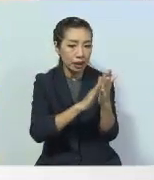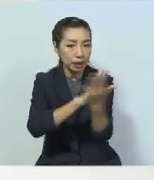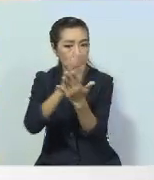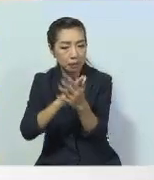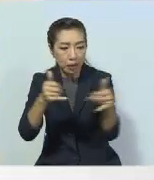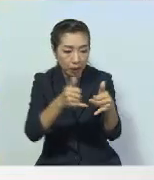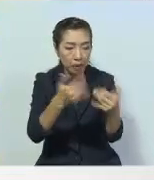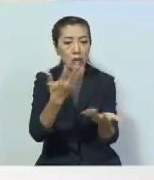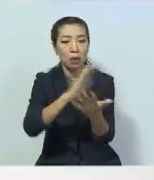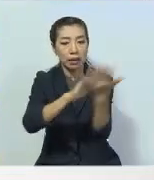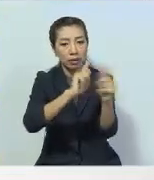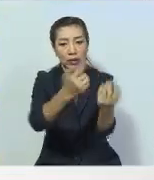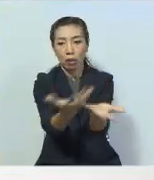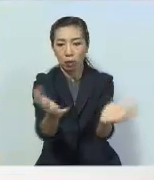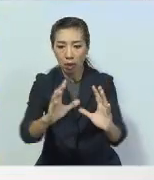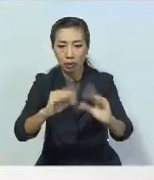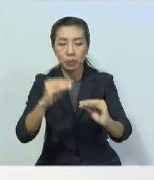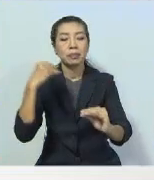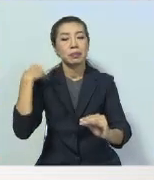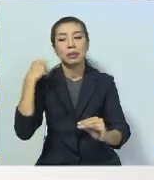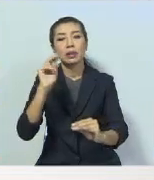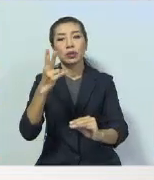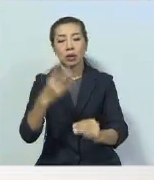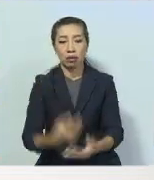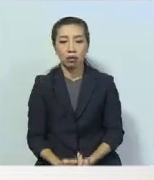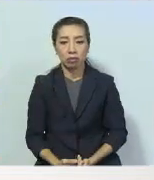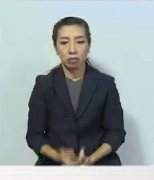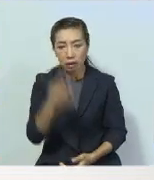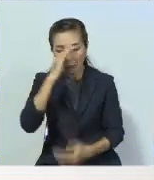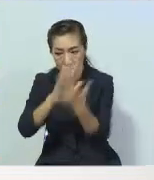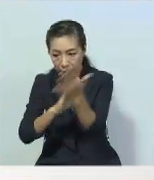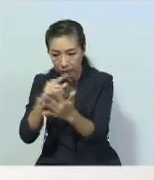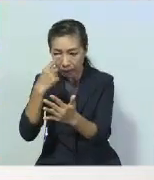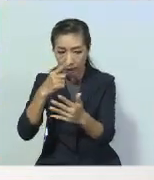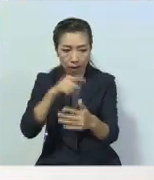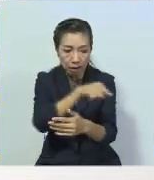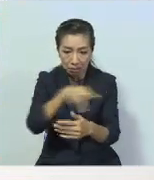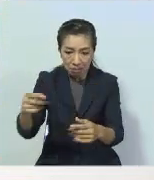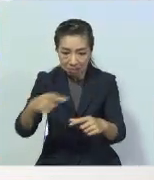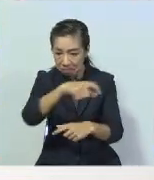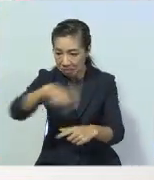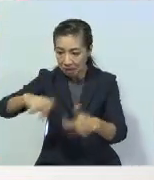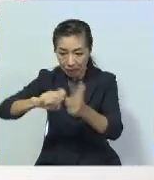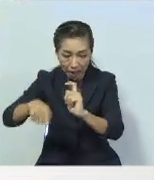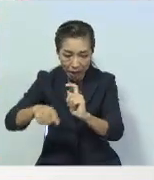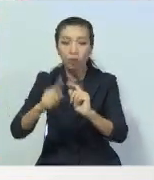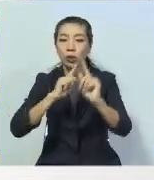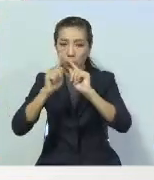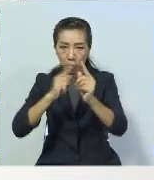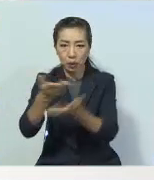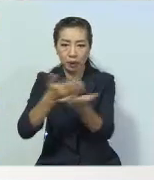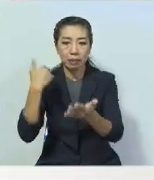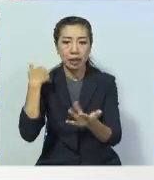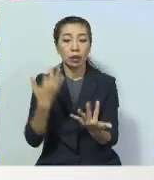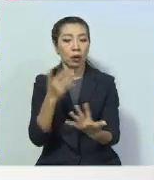ทวิภาคีโดยเฉพาะประเทศที่อาจจะเป็นคู่ที่อาจจะมีปัญหากันบ้างนะครับเดี๋ยวติดตามหลังจากนี้จะมีความเคลื่อนไหวออกม